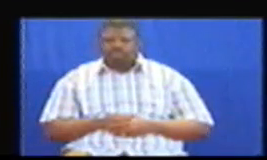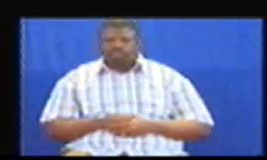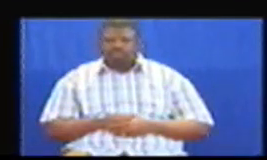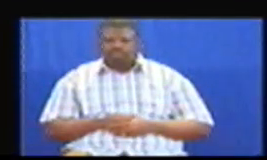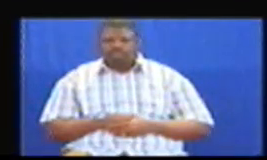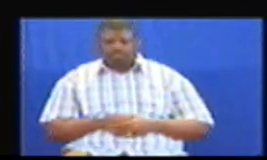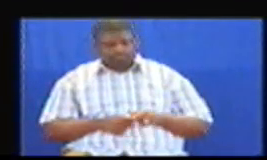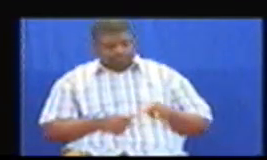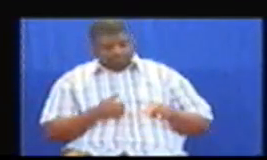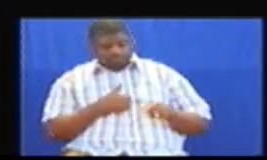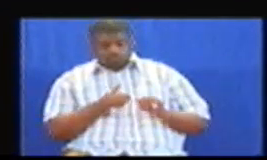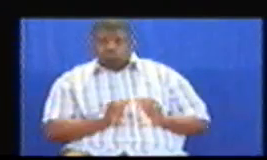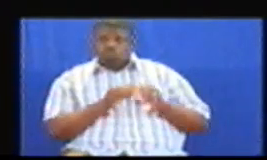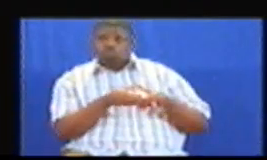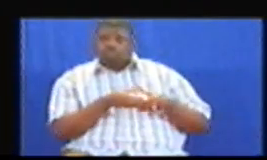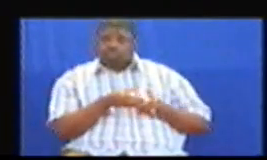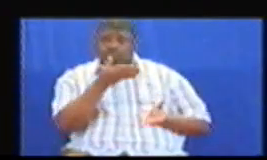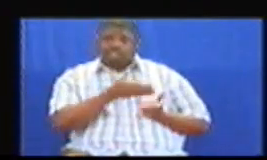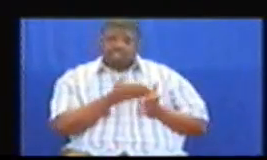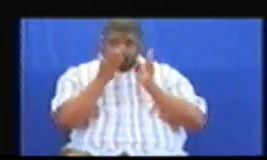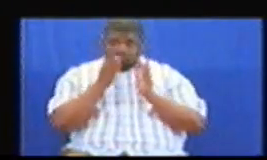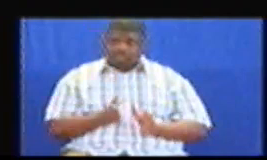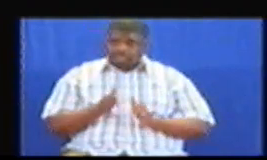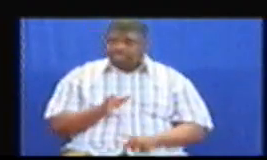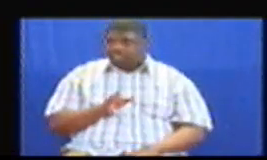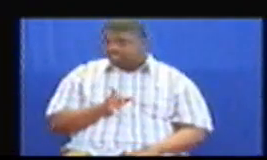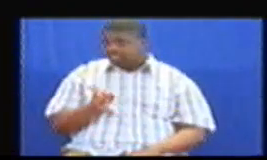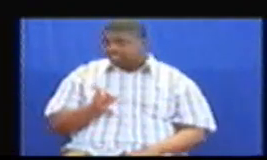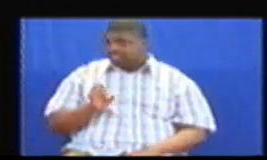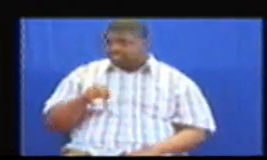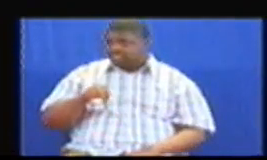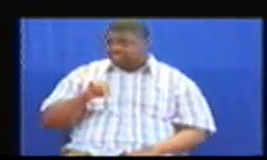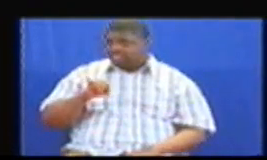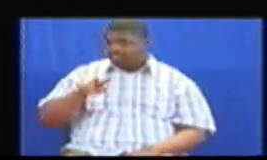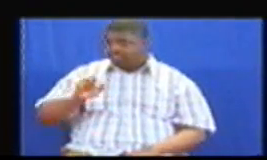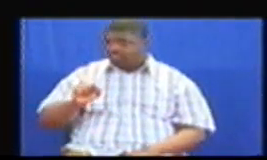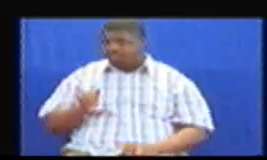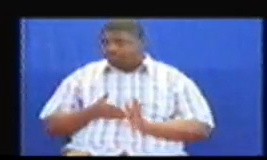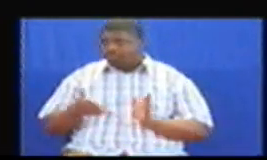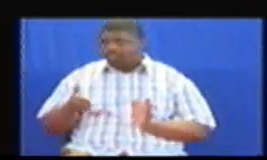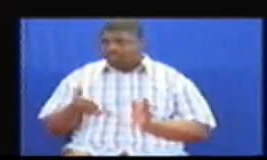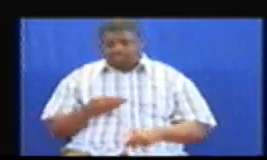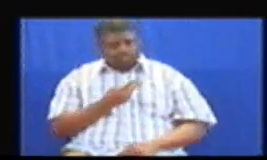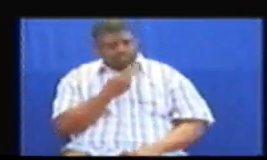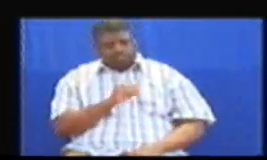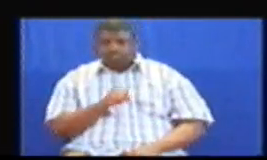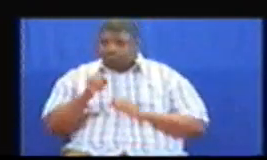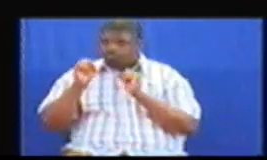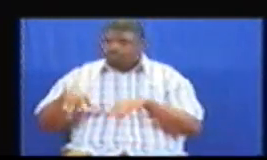tumekuwa kwenye mkutano mwaka huu wa haki za binadamu kule Geneva ulioanza tarehe 24 Februari mpaka tarehe 20 Machi.